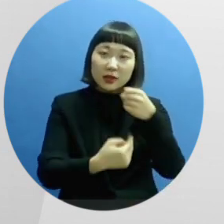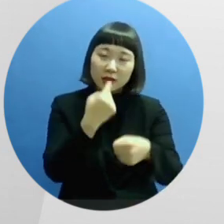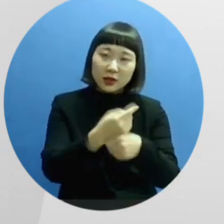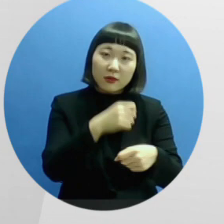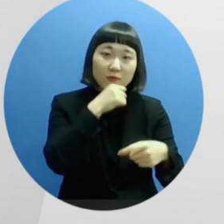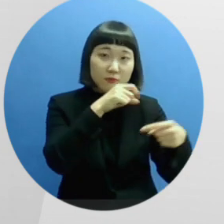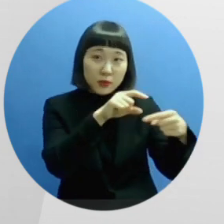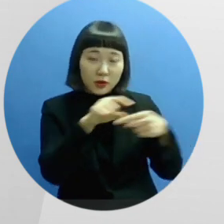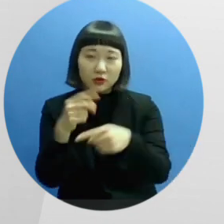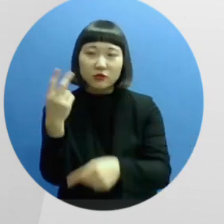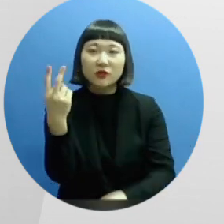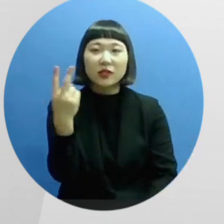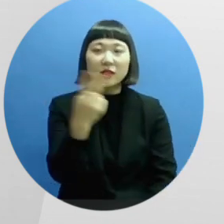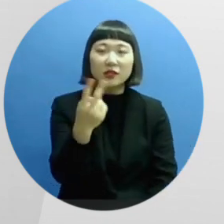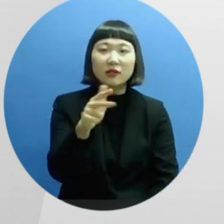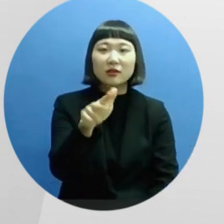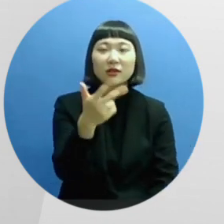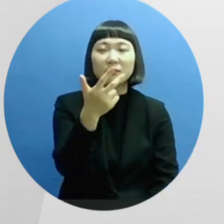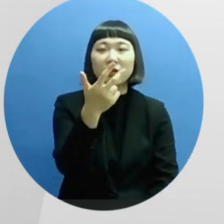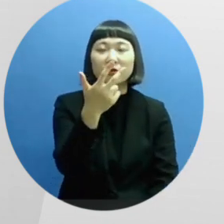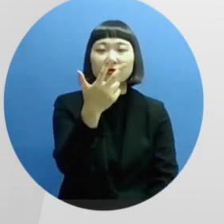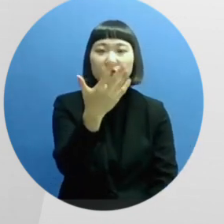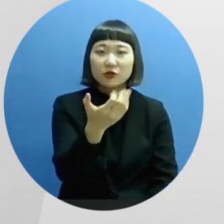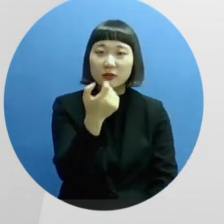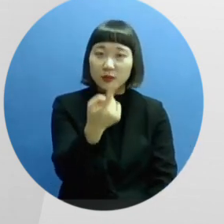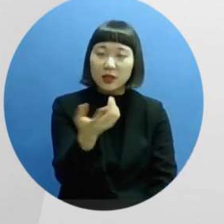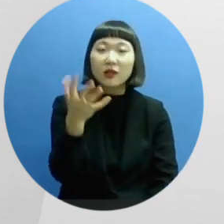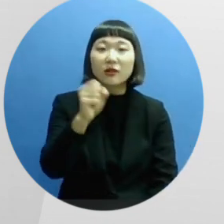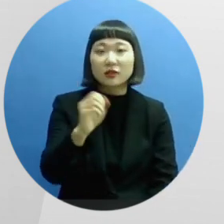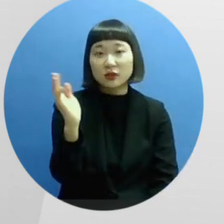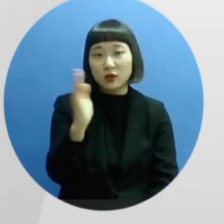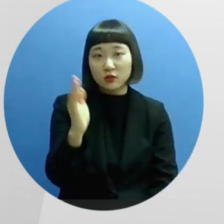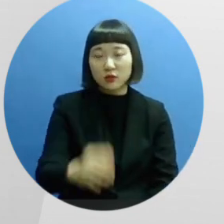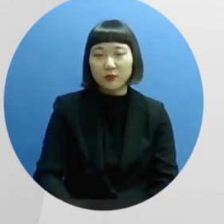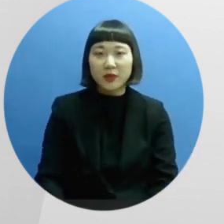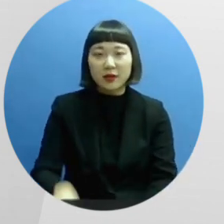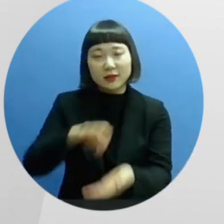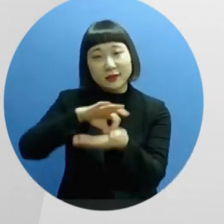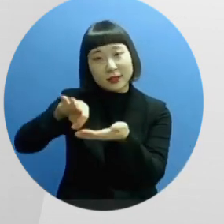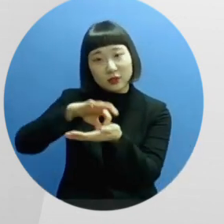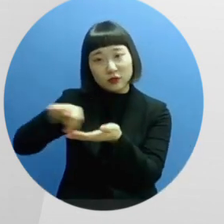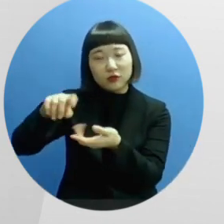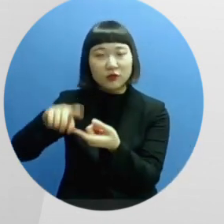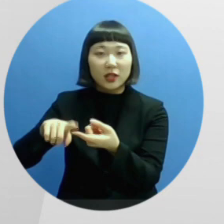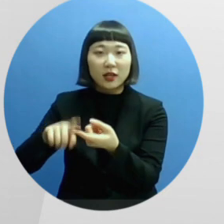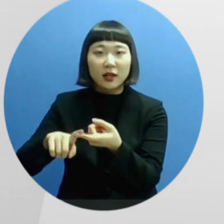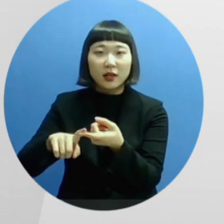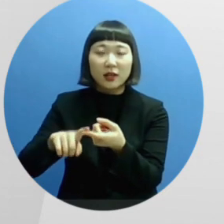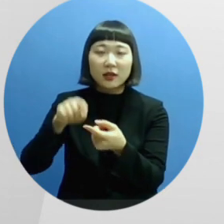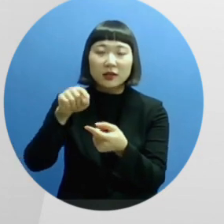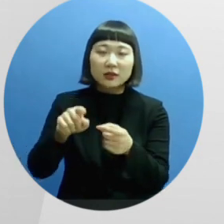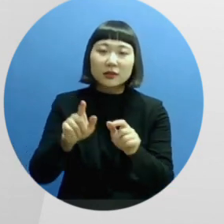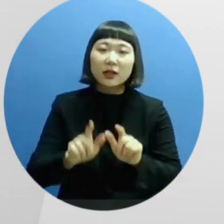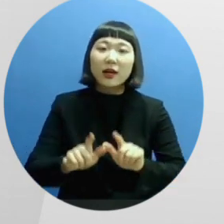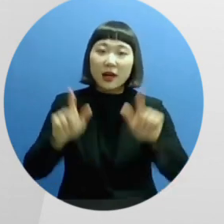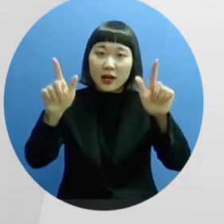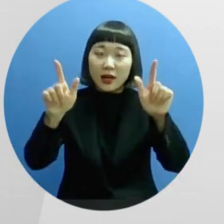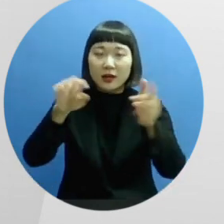원에 이릅니다. 또한 세출 예산 중 당해 회계 연도에 집행하지 못한